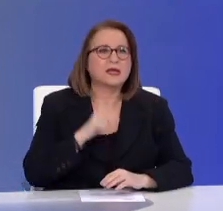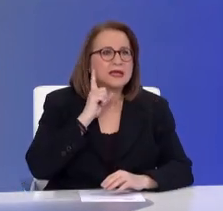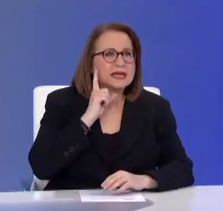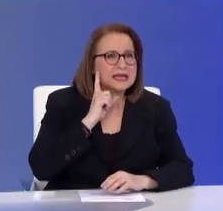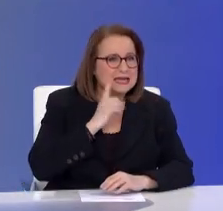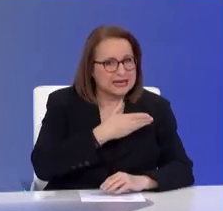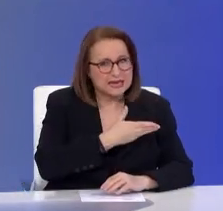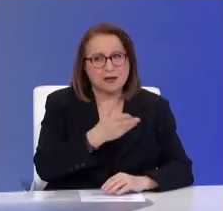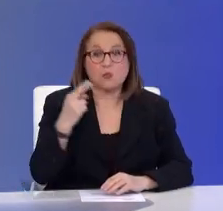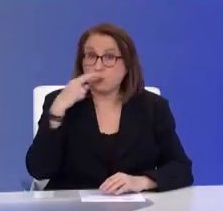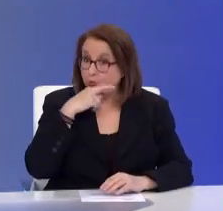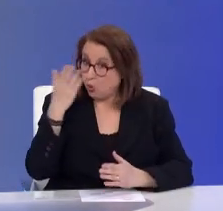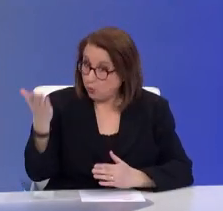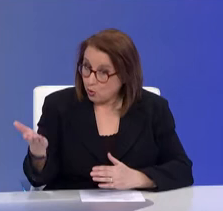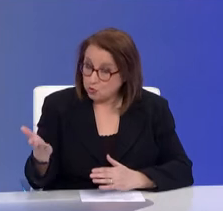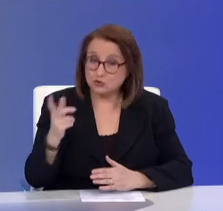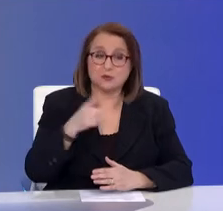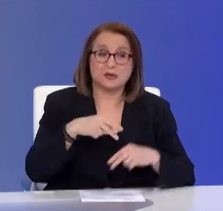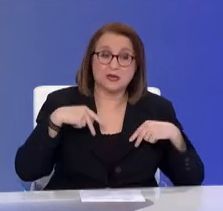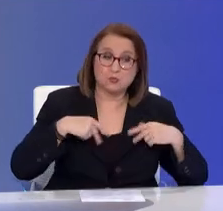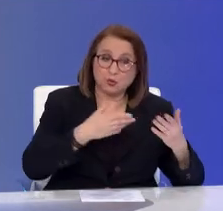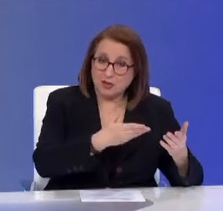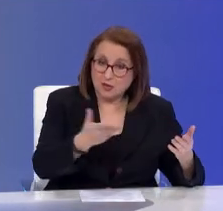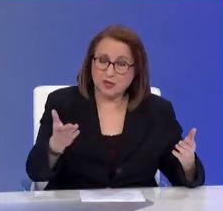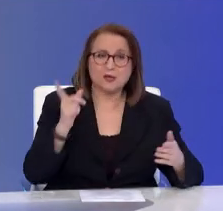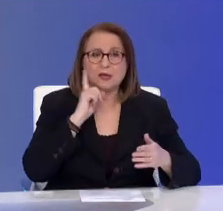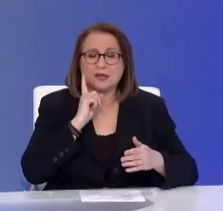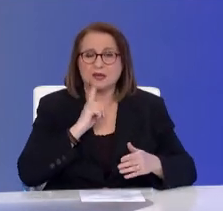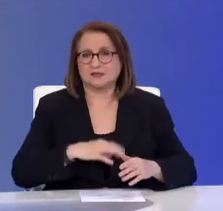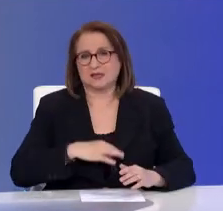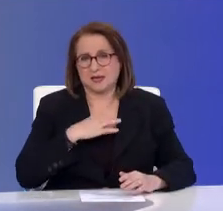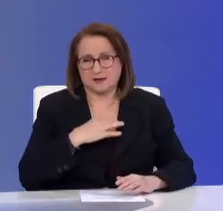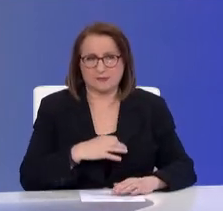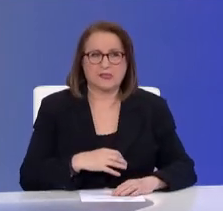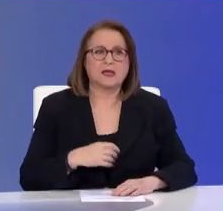κυρία Σακελαροπούρου, Πρωθυπουργέ, κύριε Μητσοτάκη,